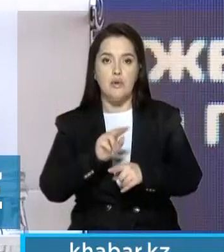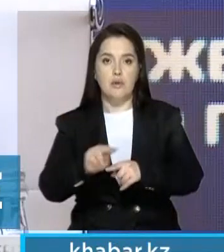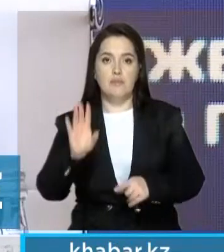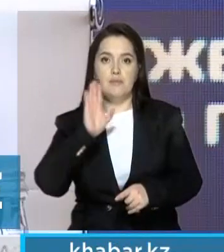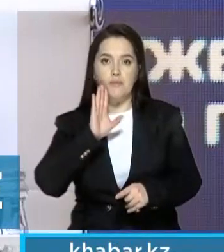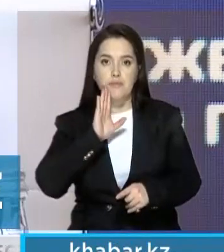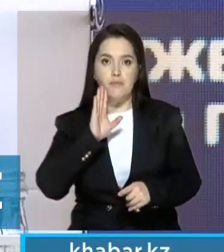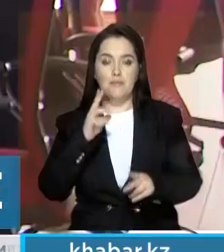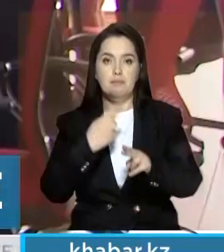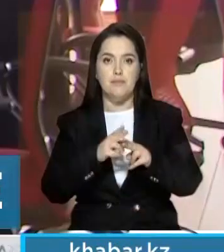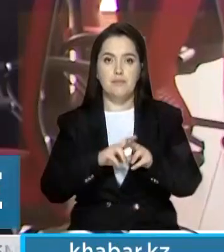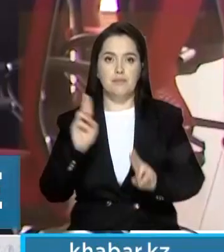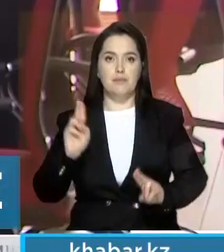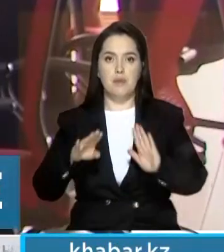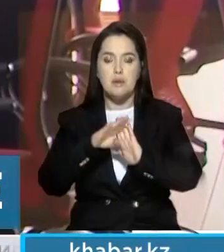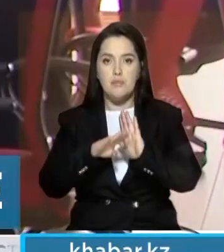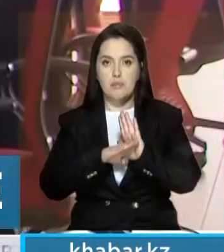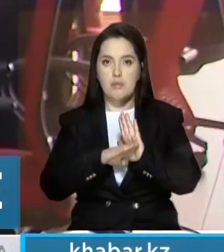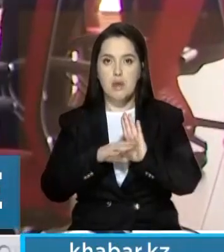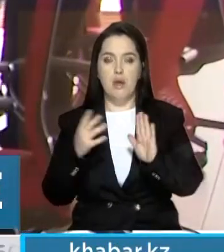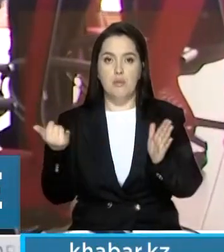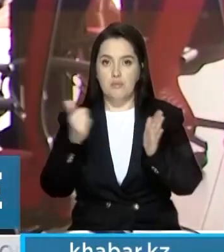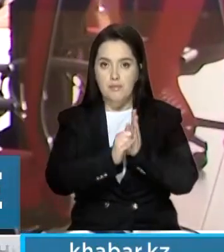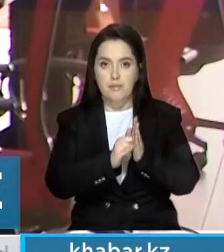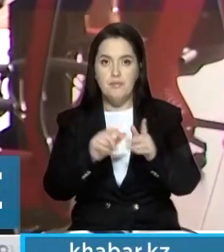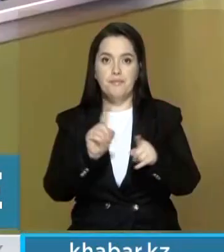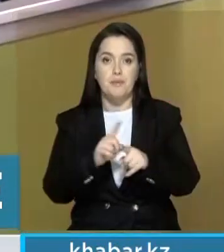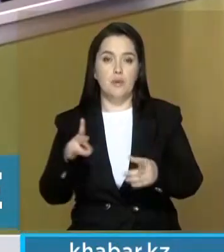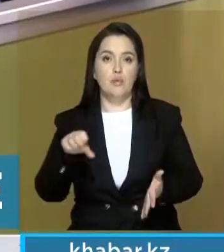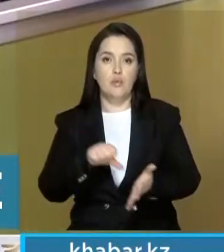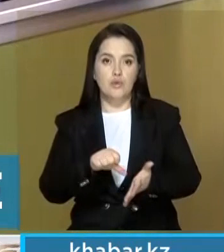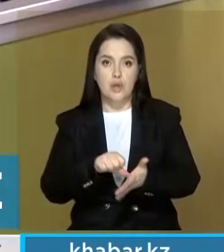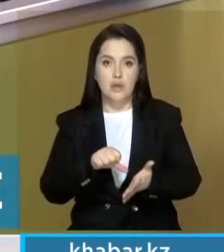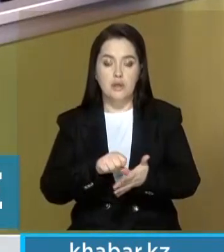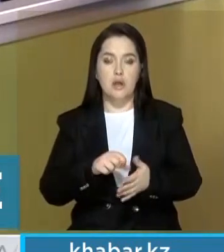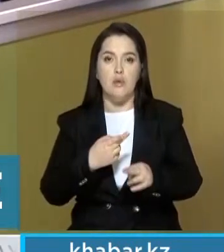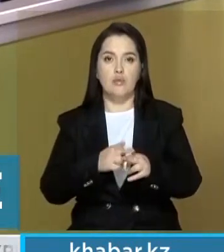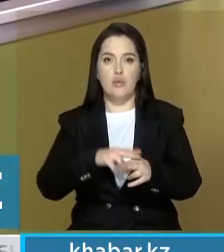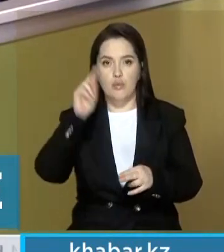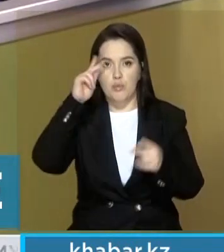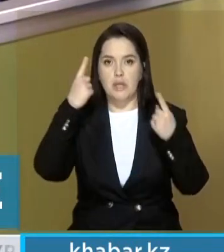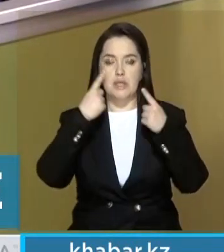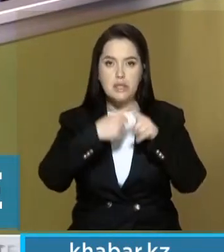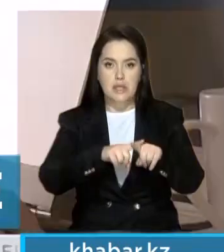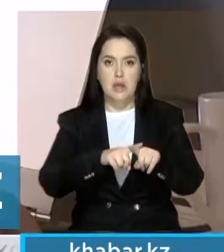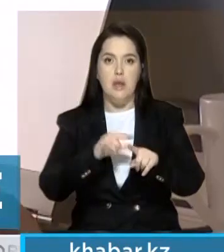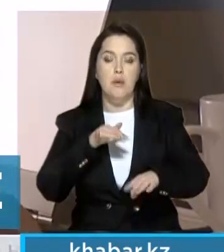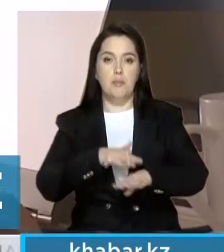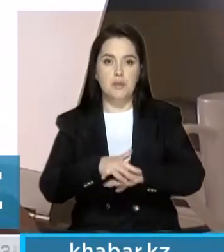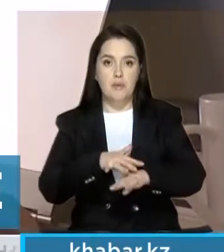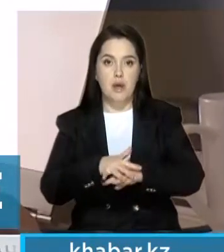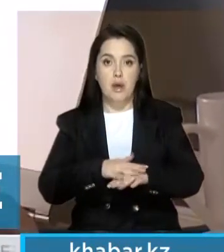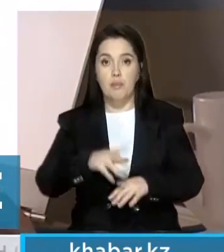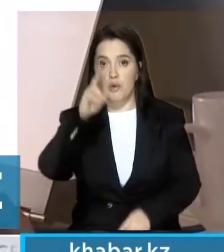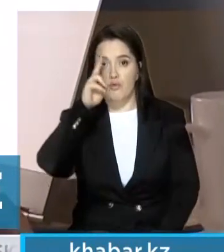девоч девочка девочек основам программирования а также способствовать их участию в направлениях естественных наук технологиях инженерии и